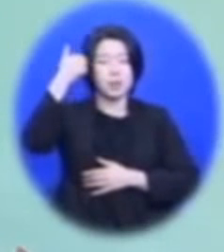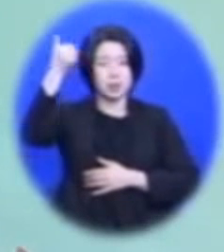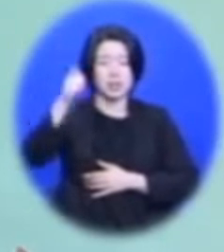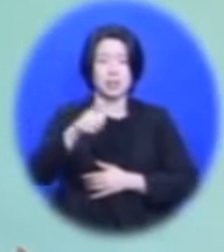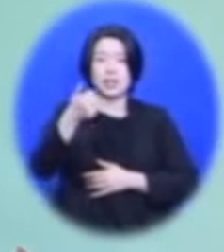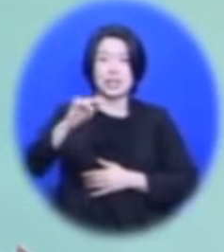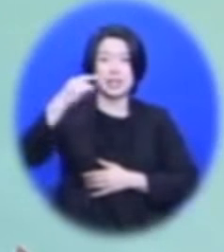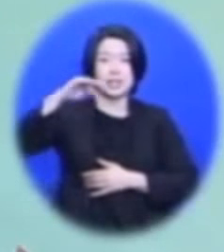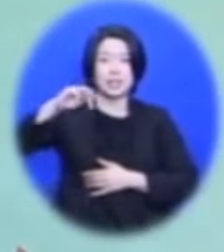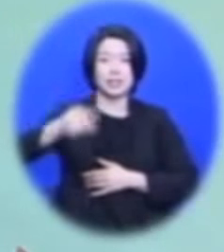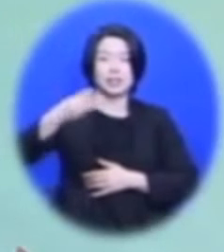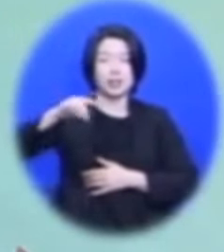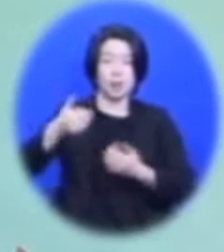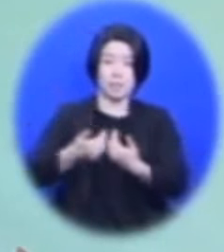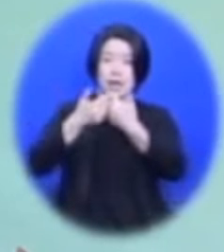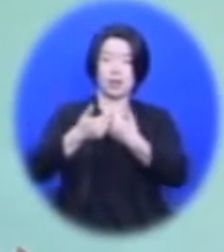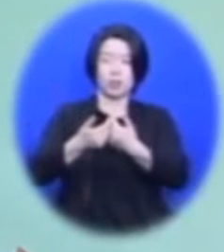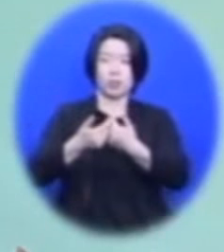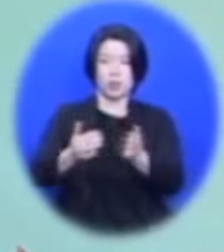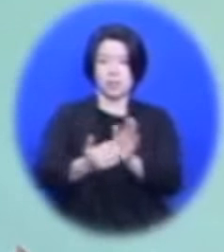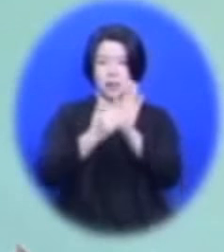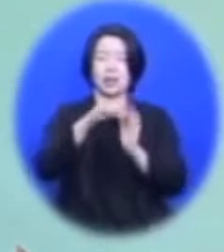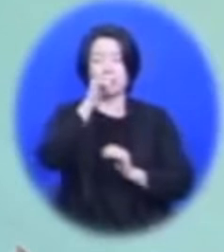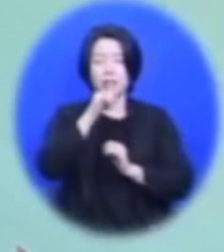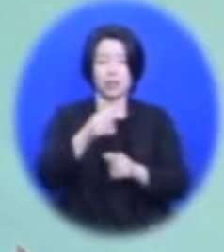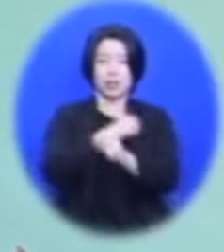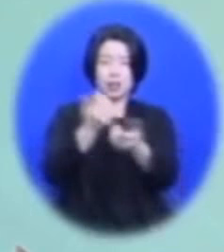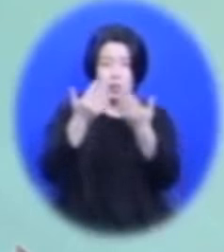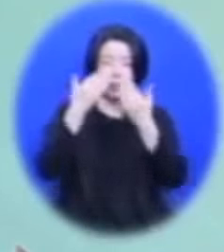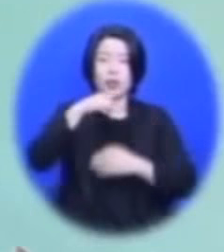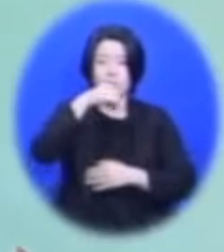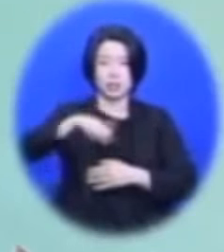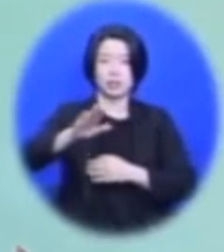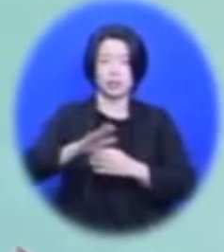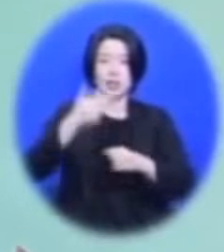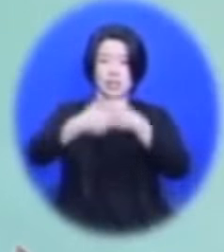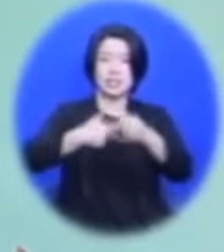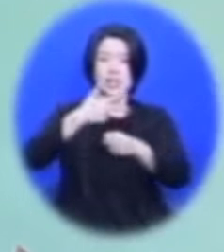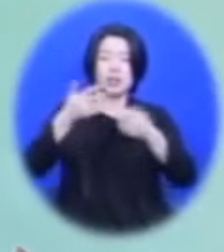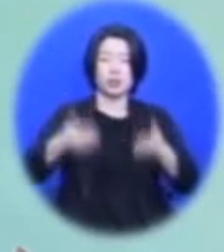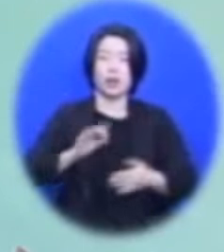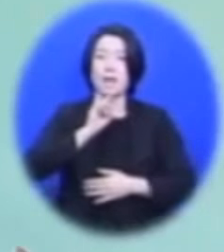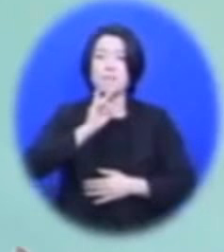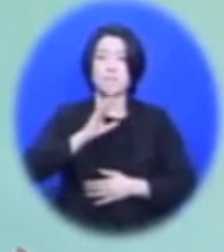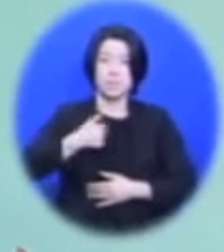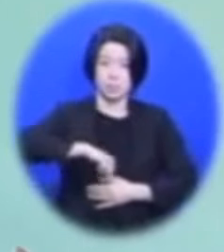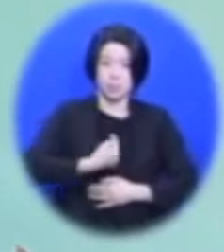반대하고 반항하다가 투옥이 됩니다. 7년 동안 감옥살이를, 독방에서 감옥살이를